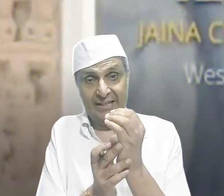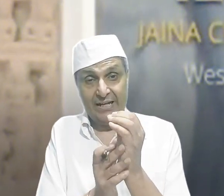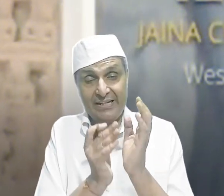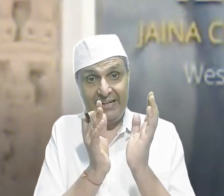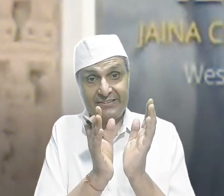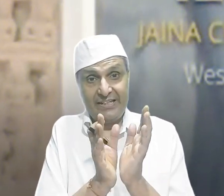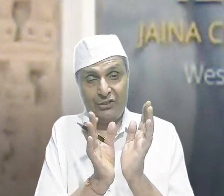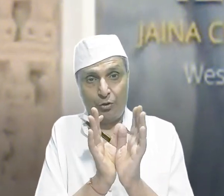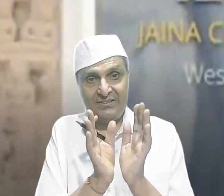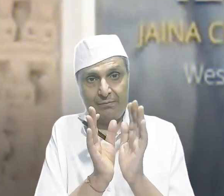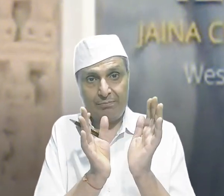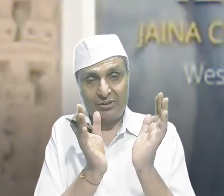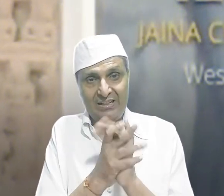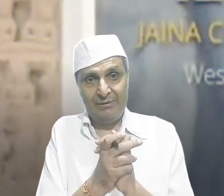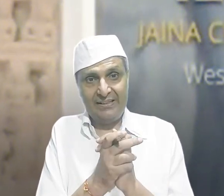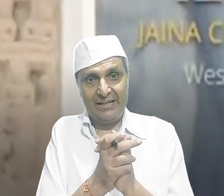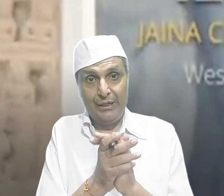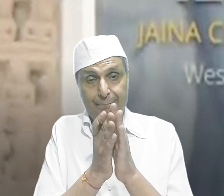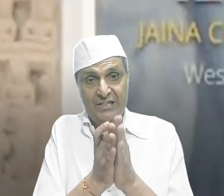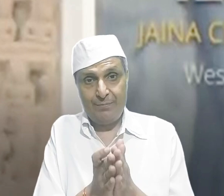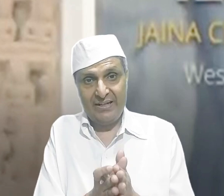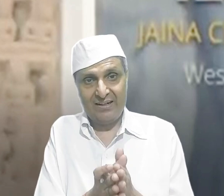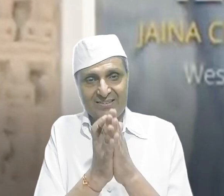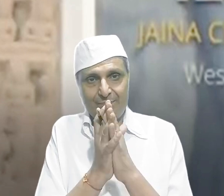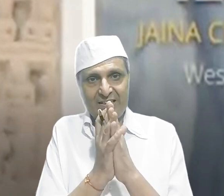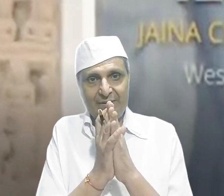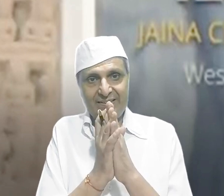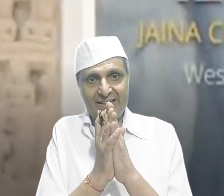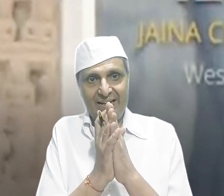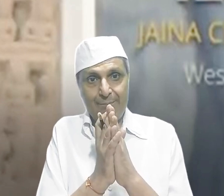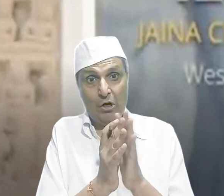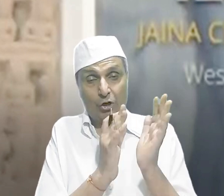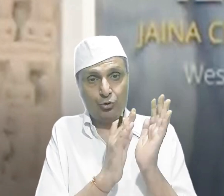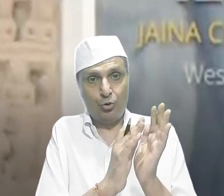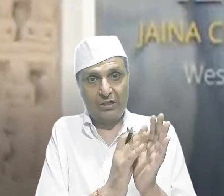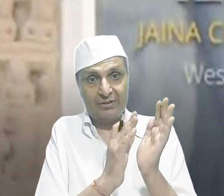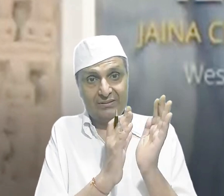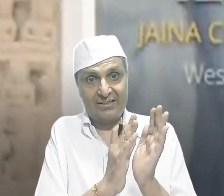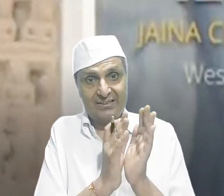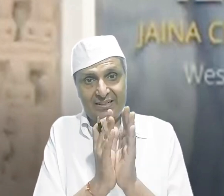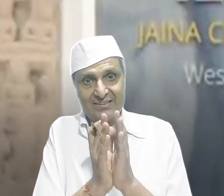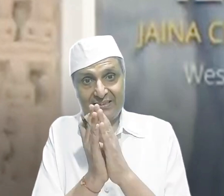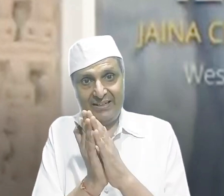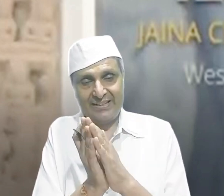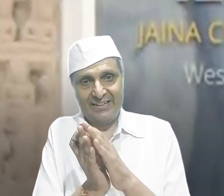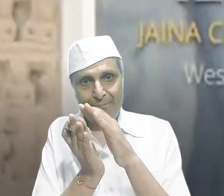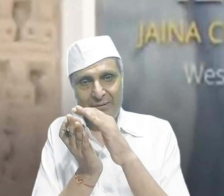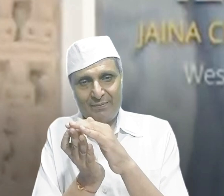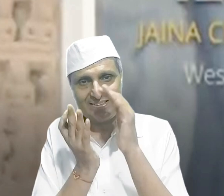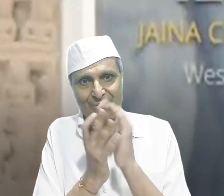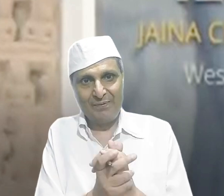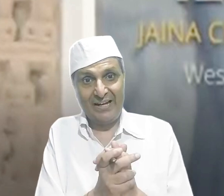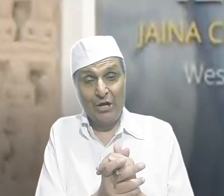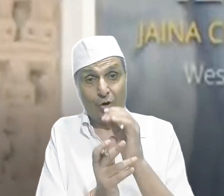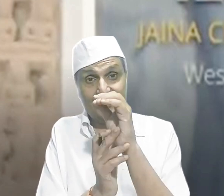12वीं सदी की इस तरह की चौपहिया व करें मिलती है बीच मैन खड्गासन प्रतिमा देख रहे हैं आप और दोनों तरफ व दस-दस तीर्थंकर